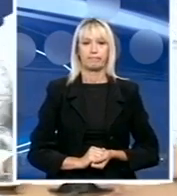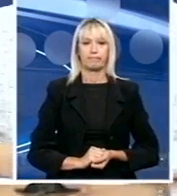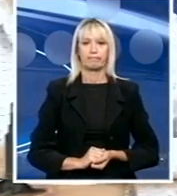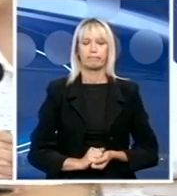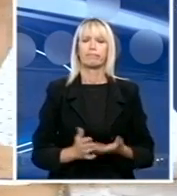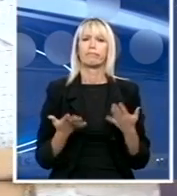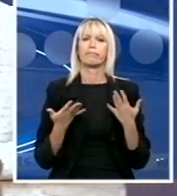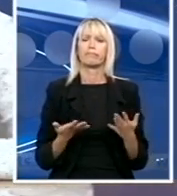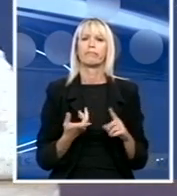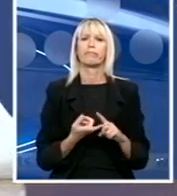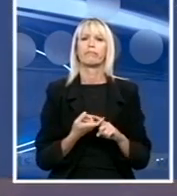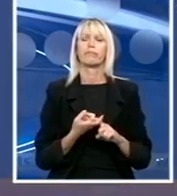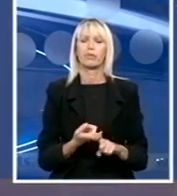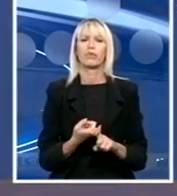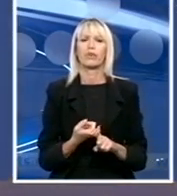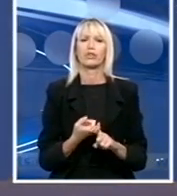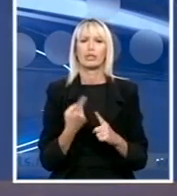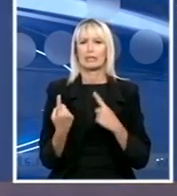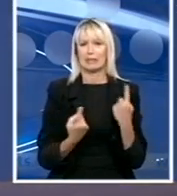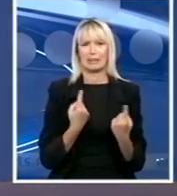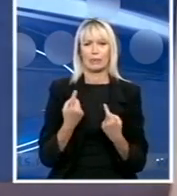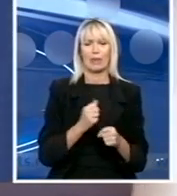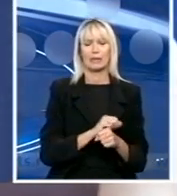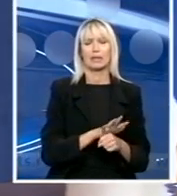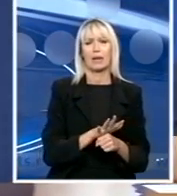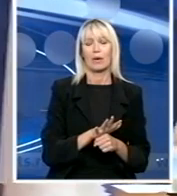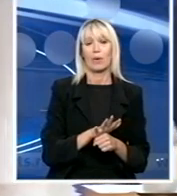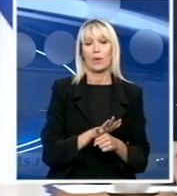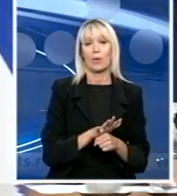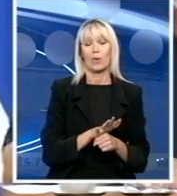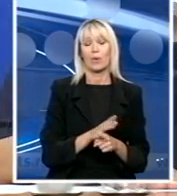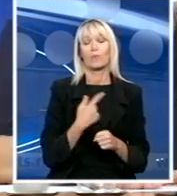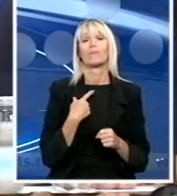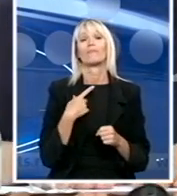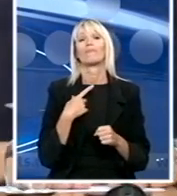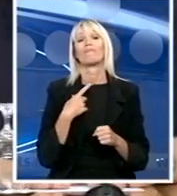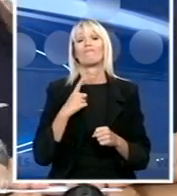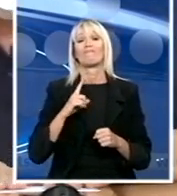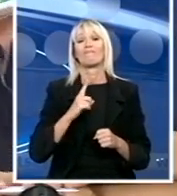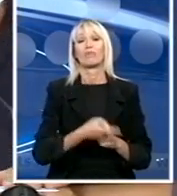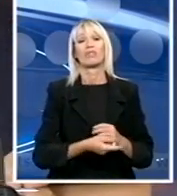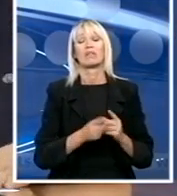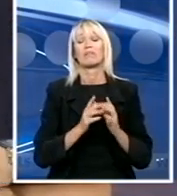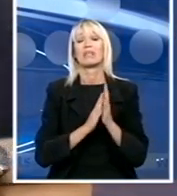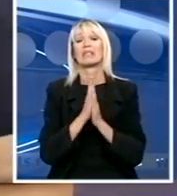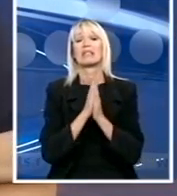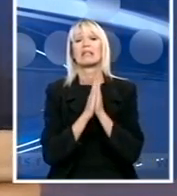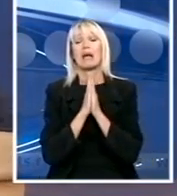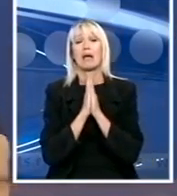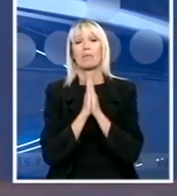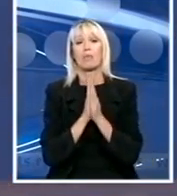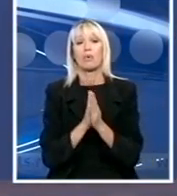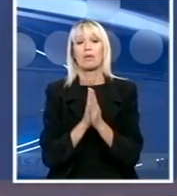Vezano za epidemiološku situaciju, moram da podsjetim i da zamolim da to potencirate u